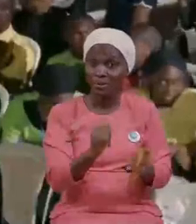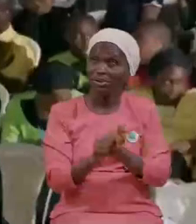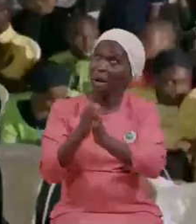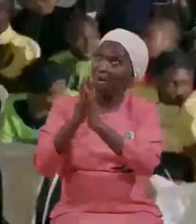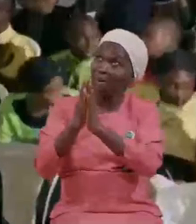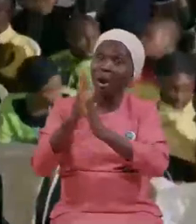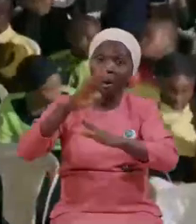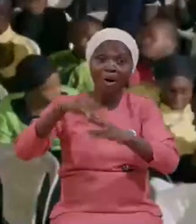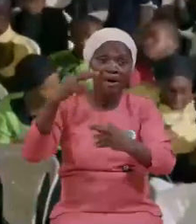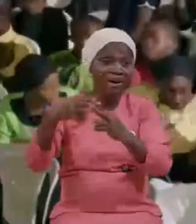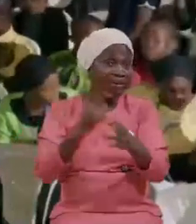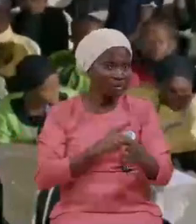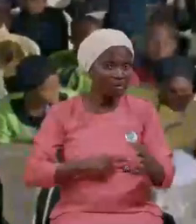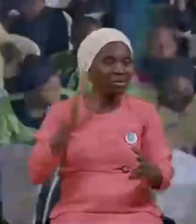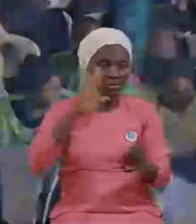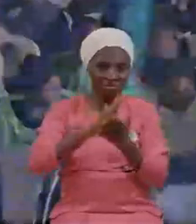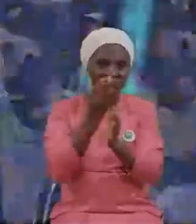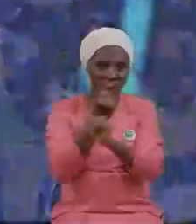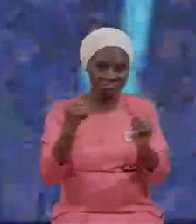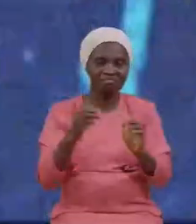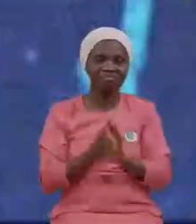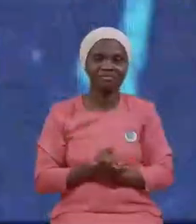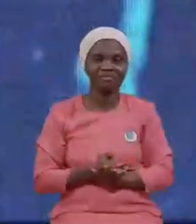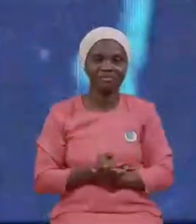Quiconque invoquera le nom du Seigneur sera sauvé.